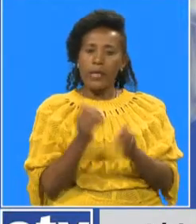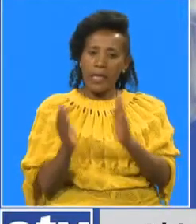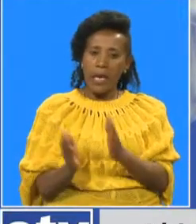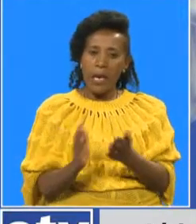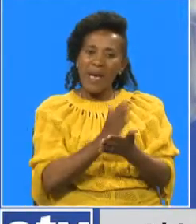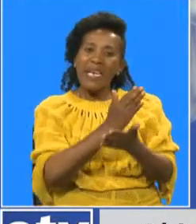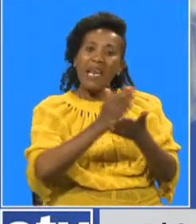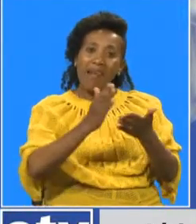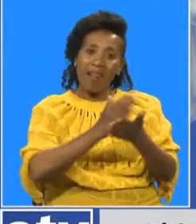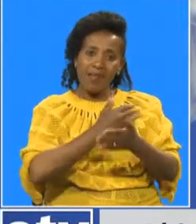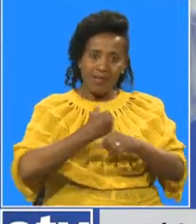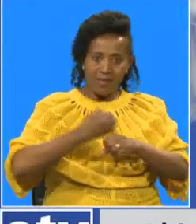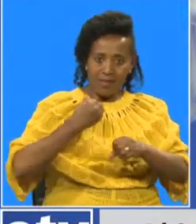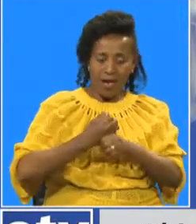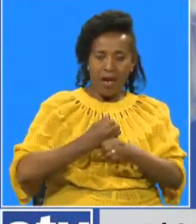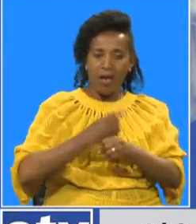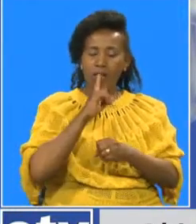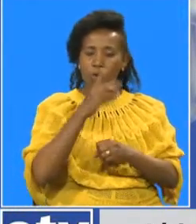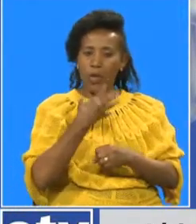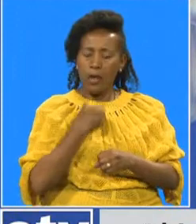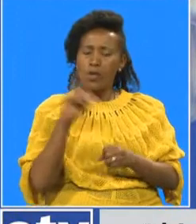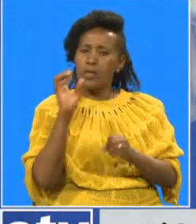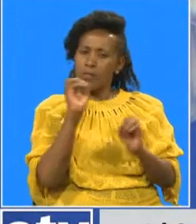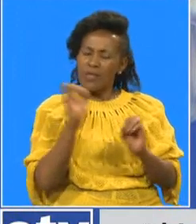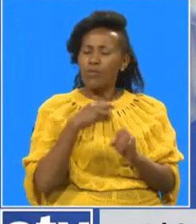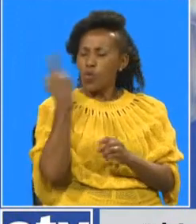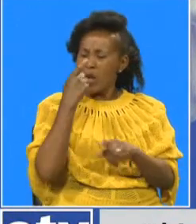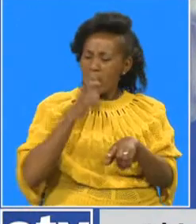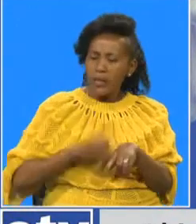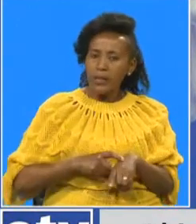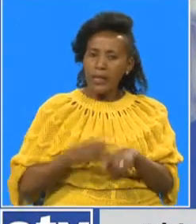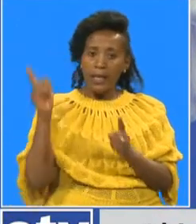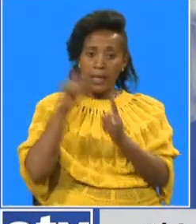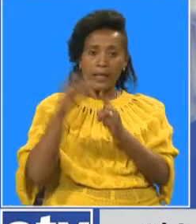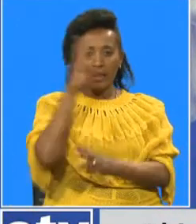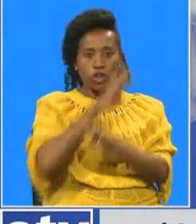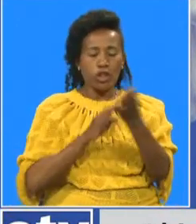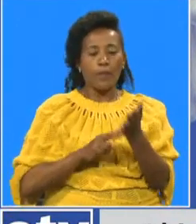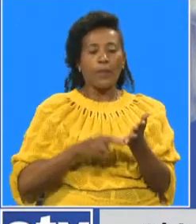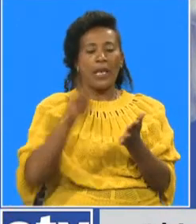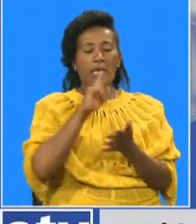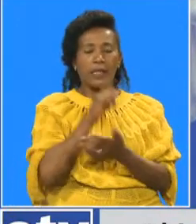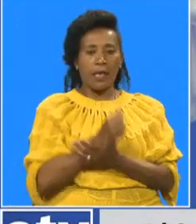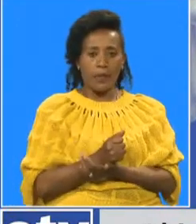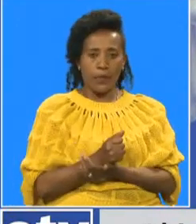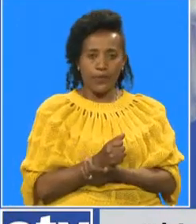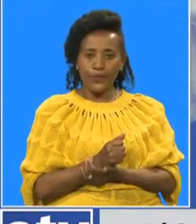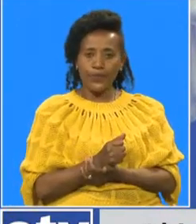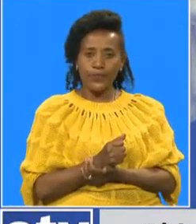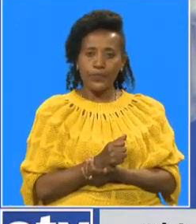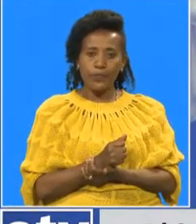የመደልደል ስራ ነው እየሆነ ያለው እና እሱ ምንም ሁሌ እንደ ችግር የሚነሳ ነው።